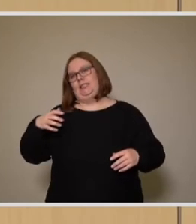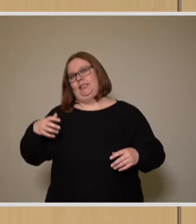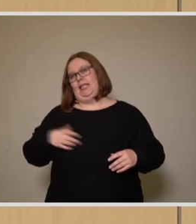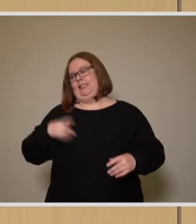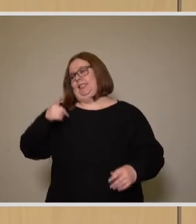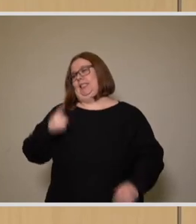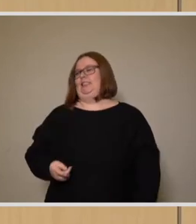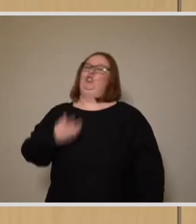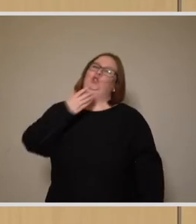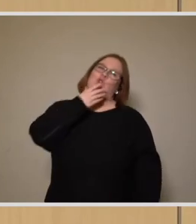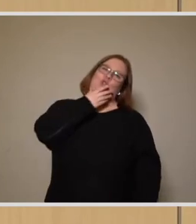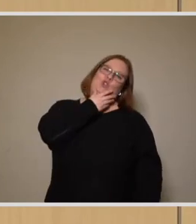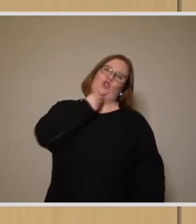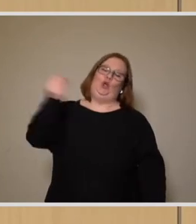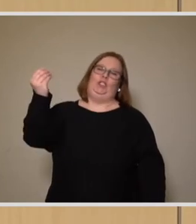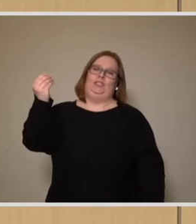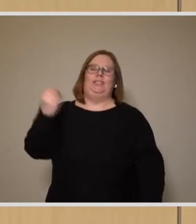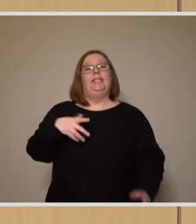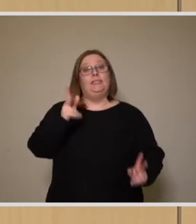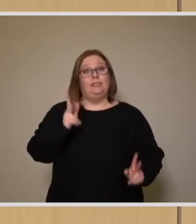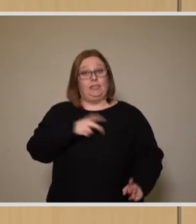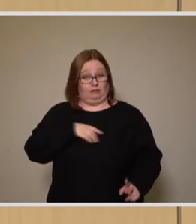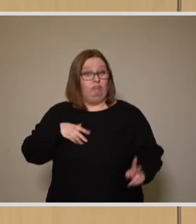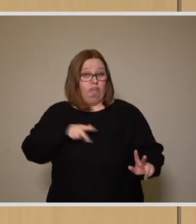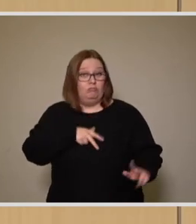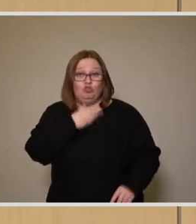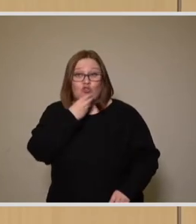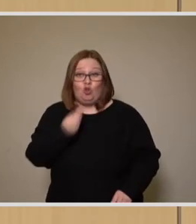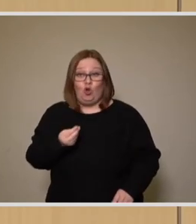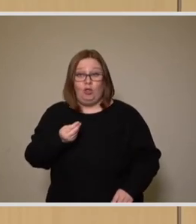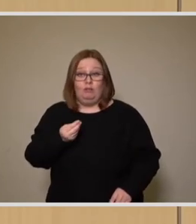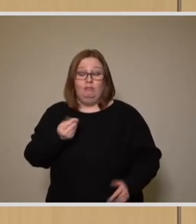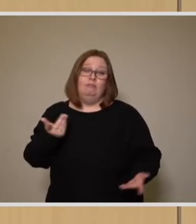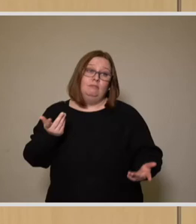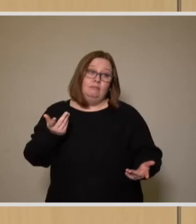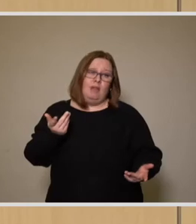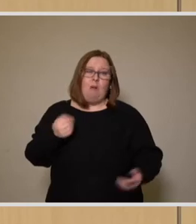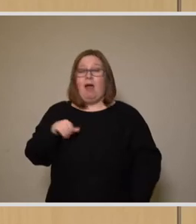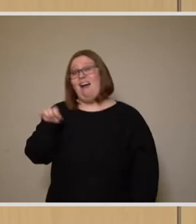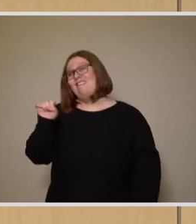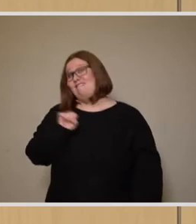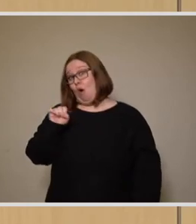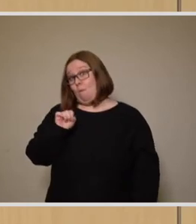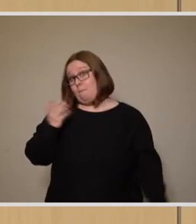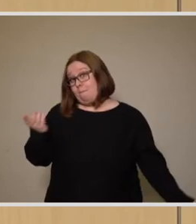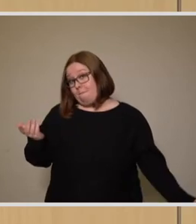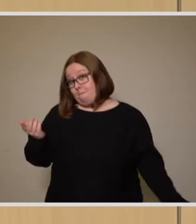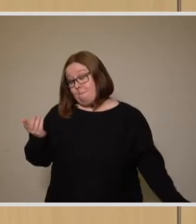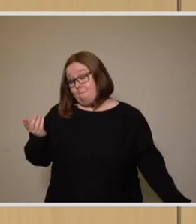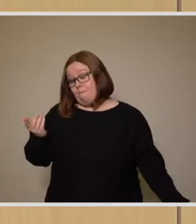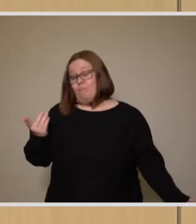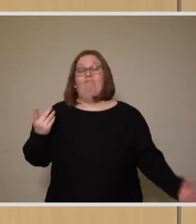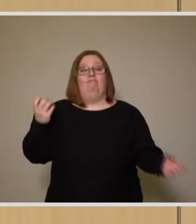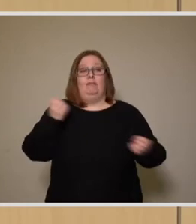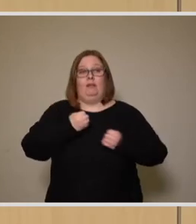schön. Dresden ist an vielen Stellen wirklich sehr schön und die Frage, warum es so ist, ist,